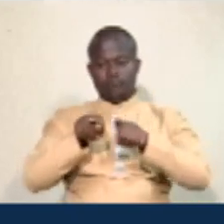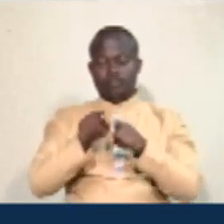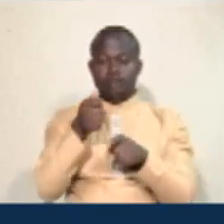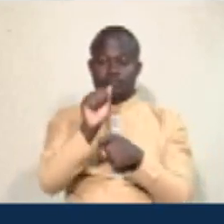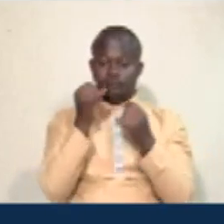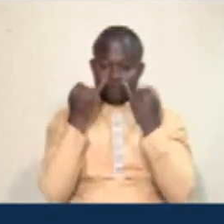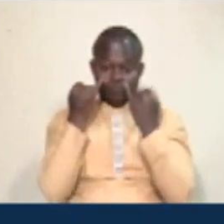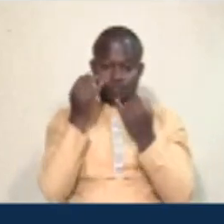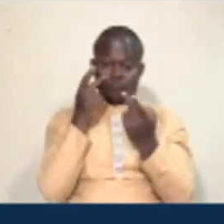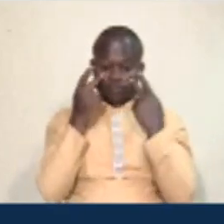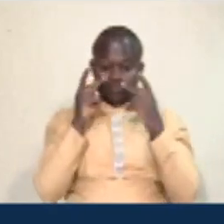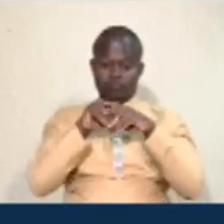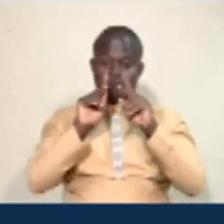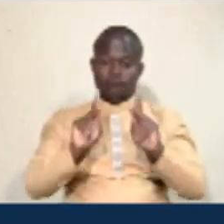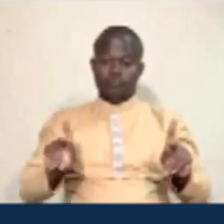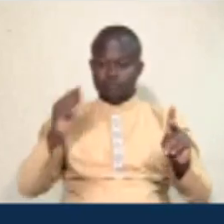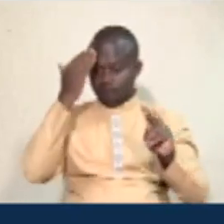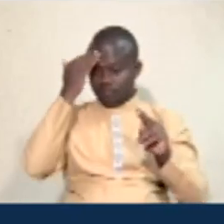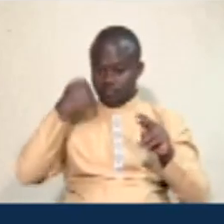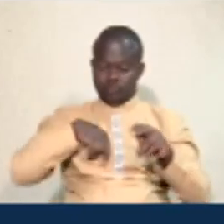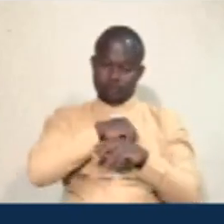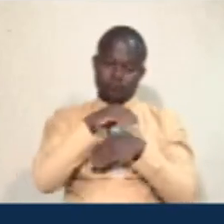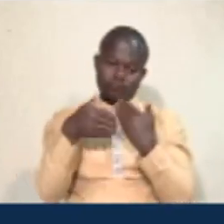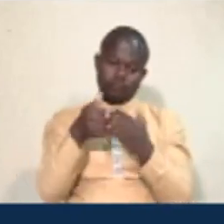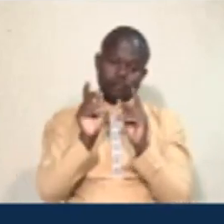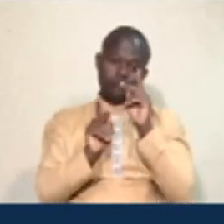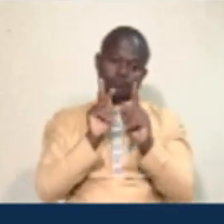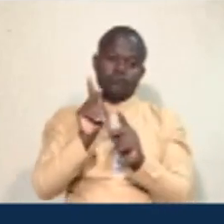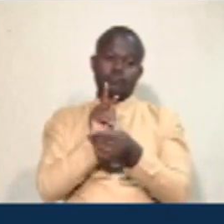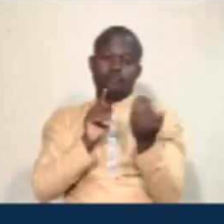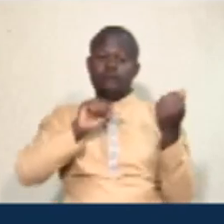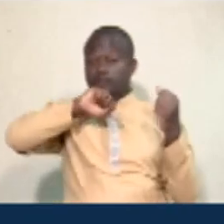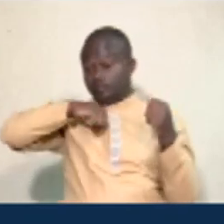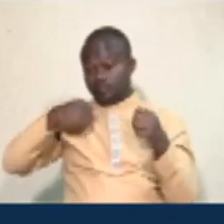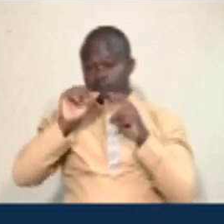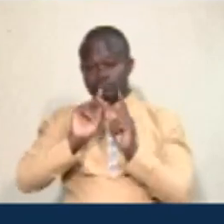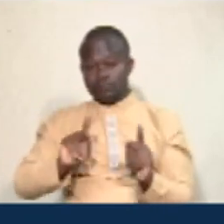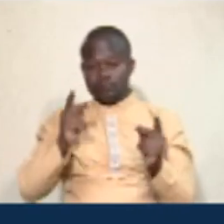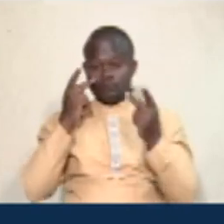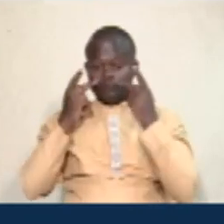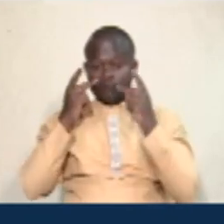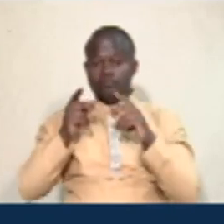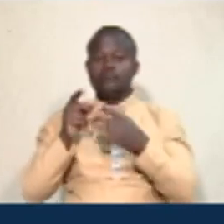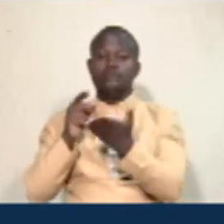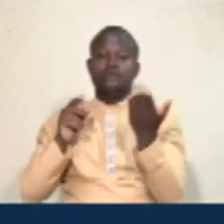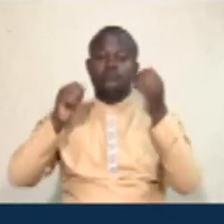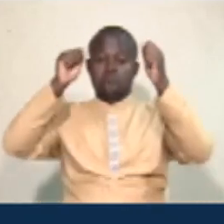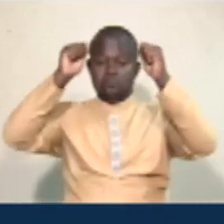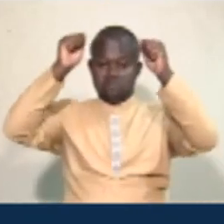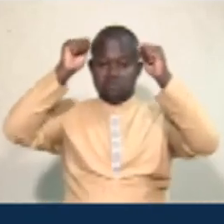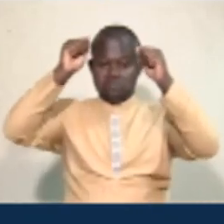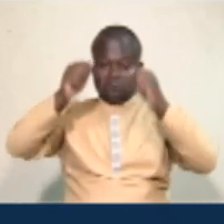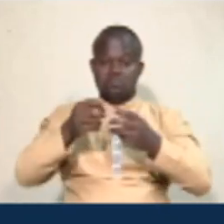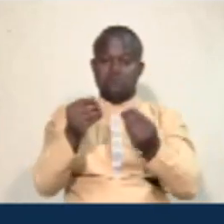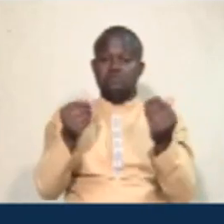ni amarushanwa y'amahoro, ni ukugira ngo bari abanzi b'amahoro ubona bigaragambya